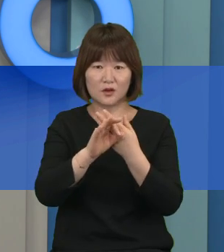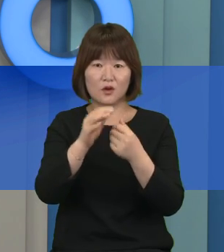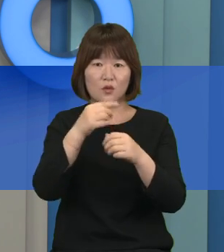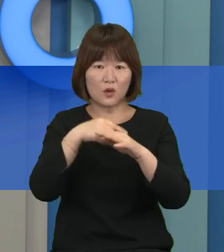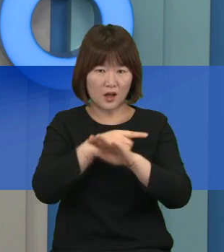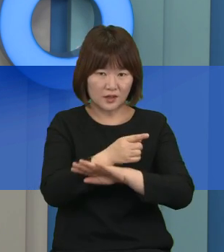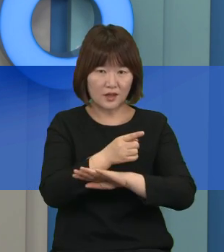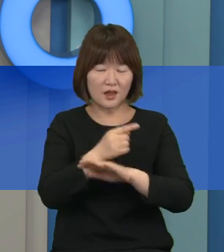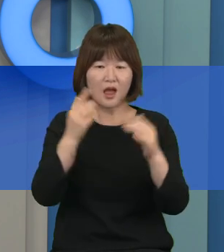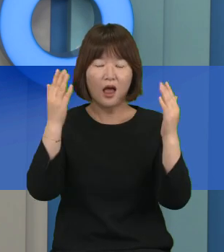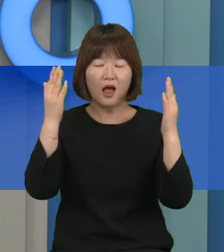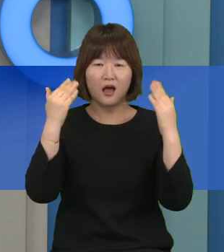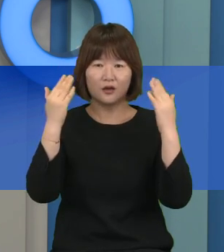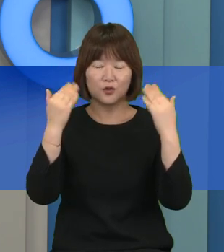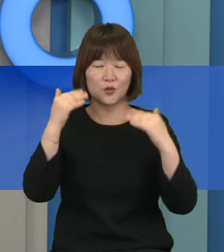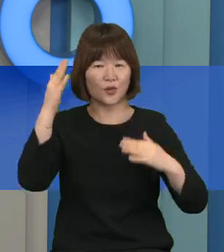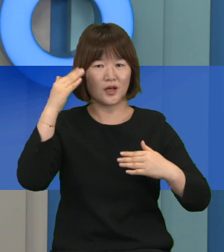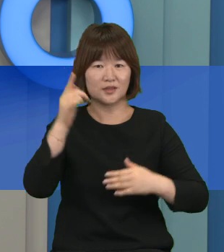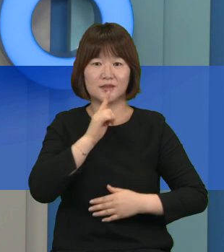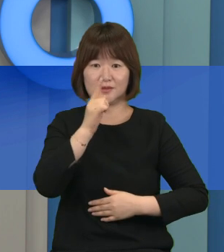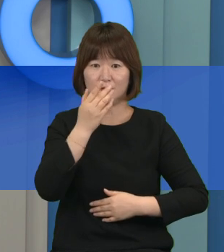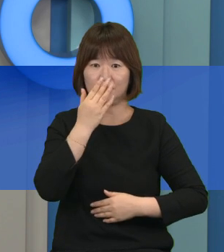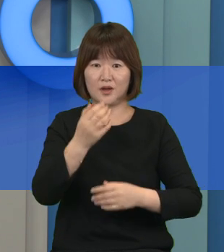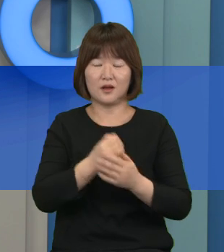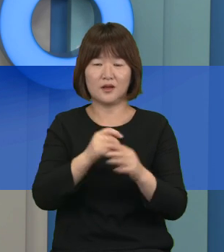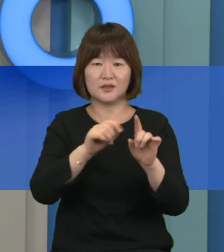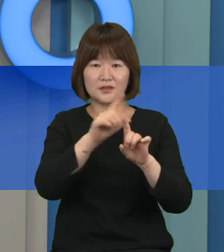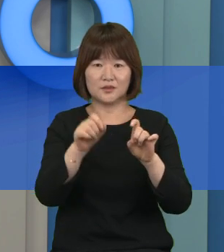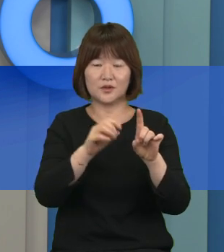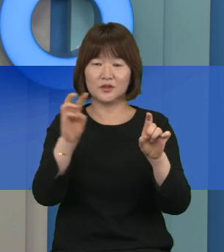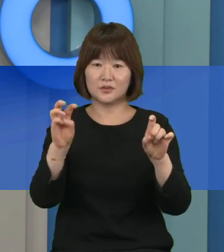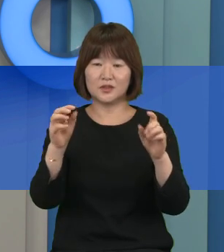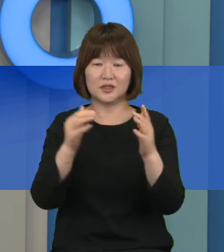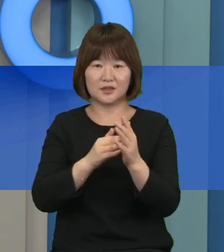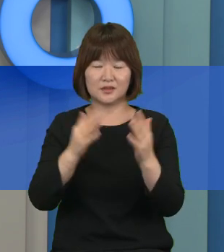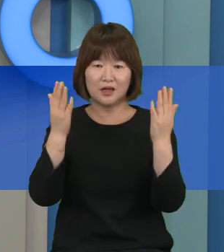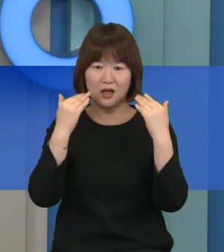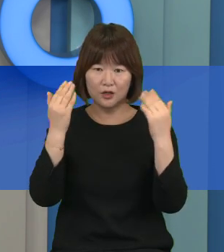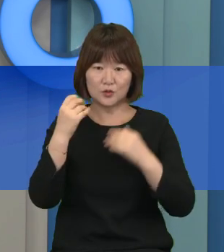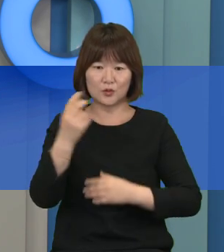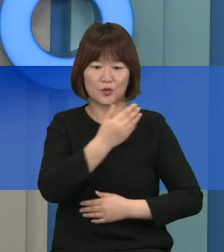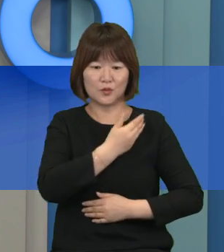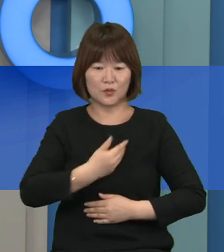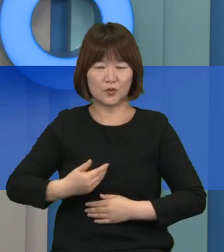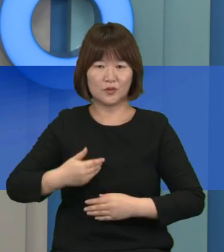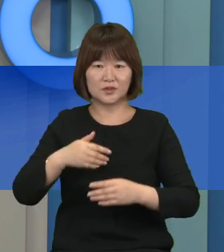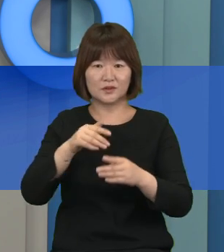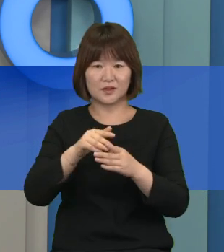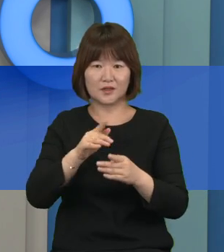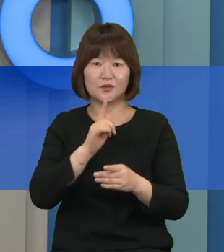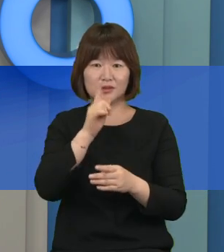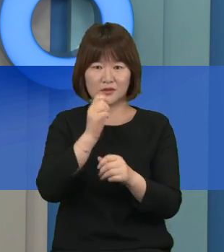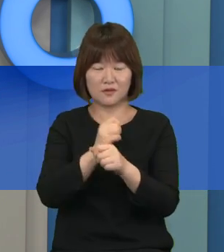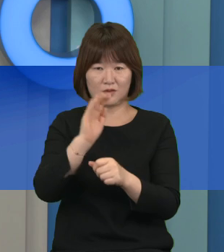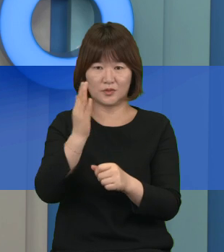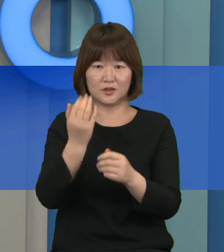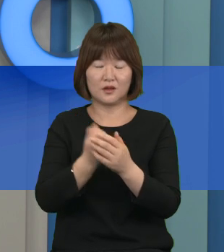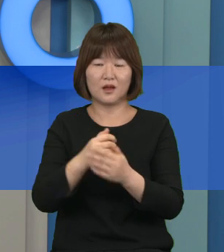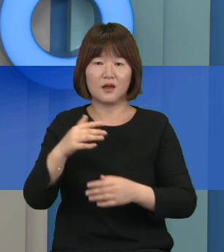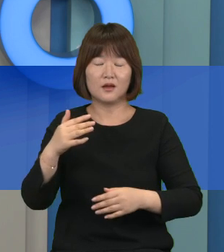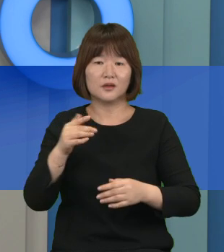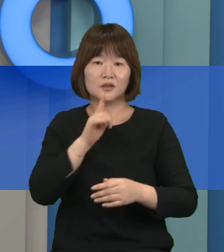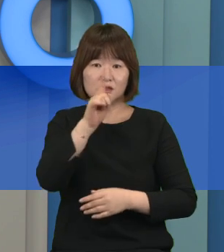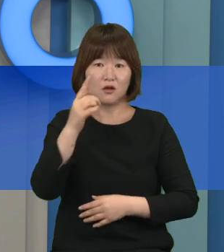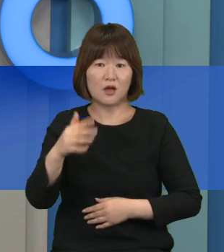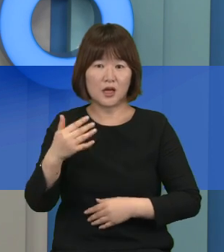신청이 가능합니다. 신청은 11월 30일까지 관내 학교 및 주소지 읍면동 행정복지센터로 하시면 되는데요.